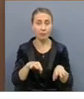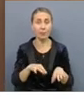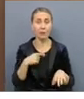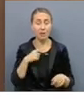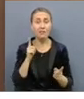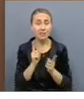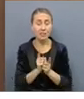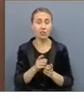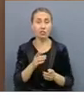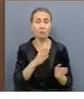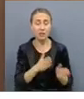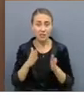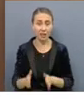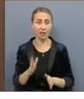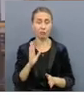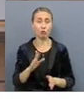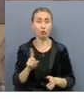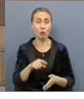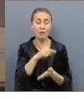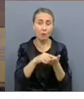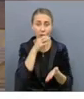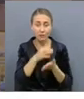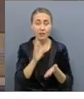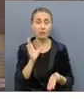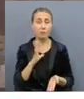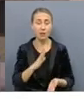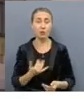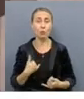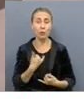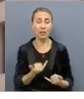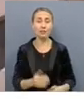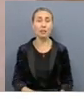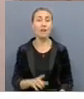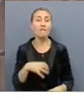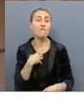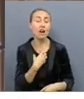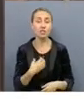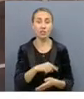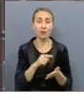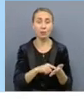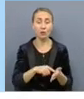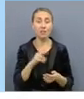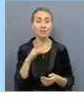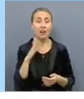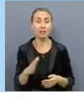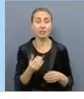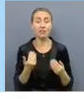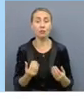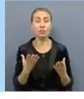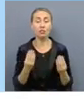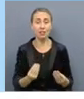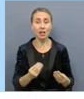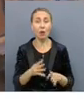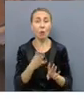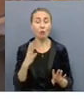будем встречаться, чтобы конкретные вопросы и ответы были у нас. Еще один важный вопрос для Бурабайского района – квартирные. На сегодняшний день в очереди на